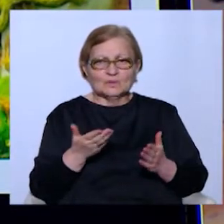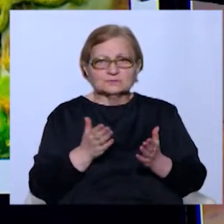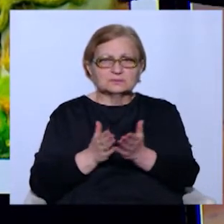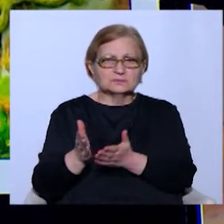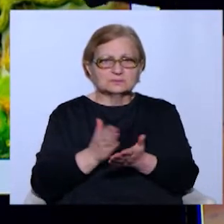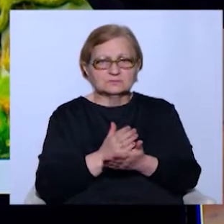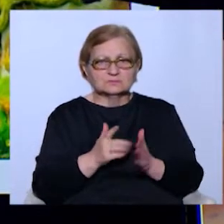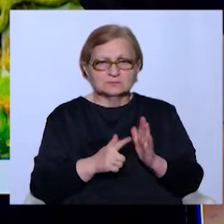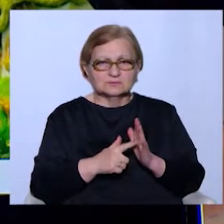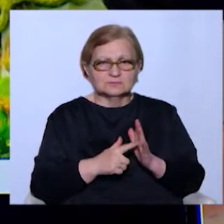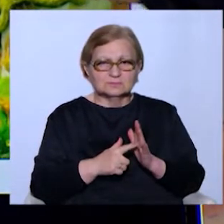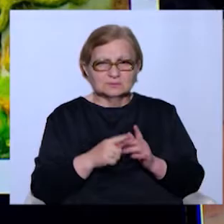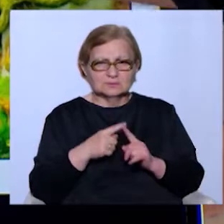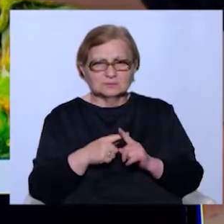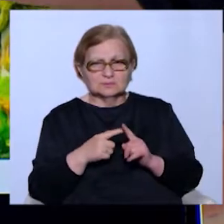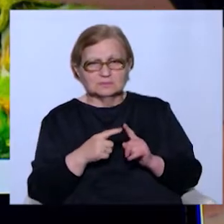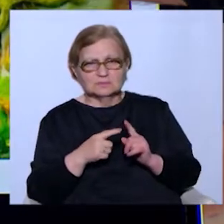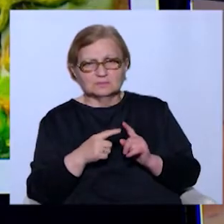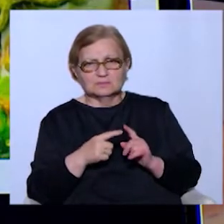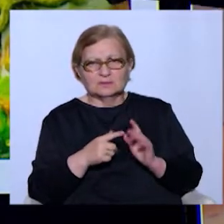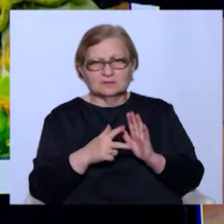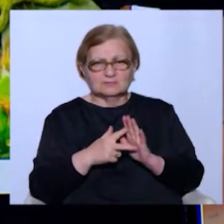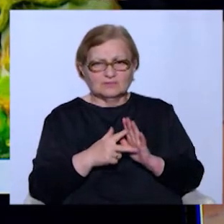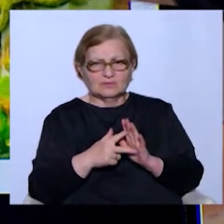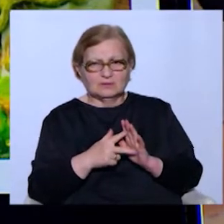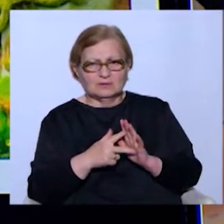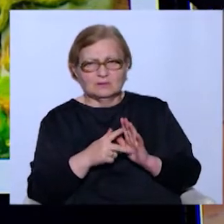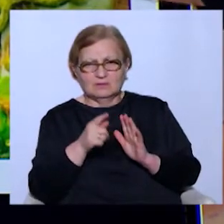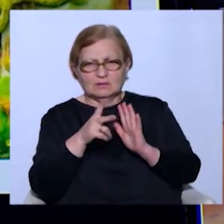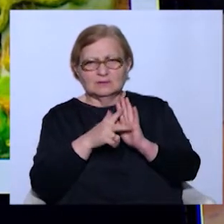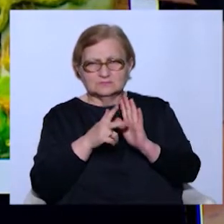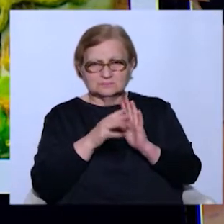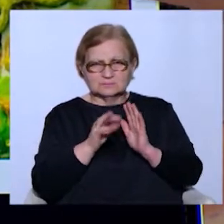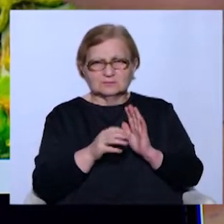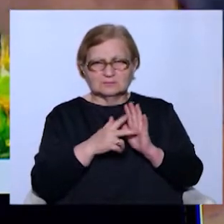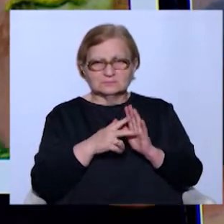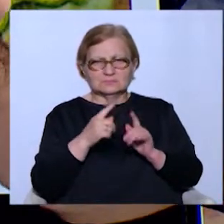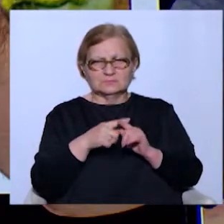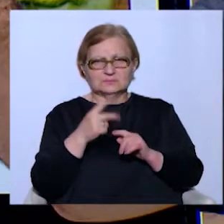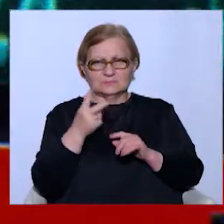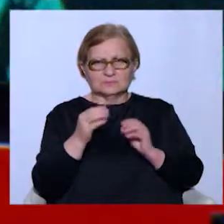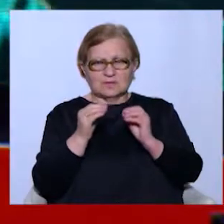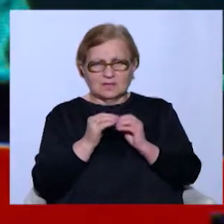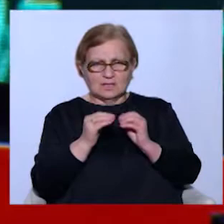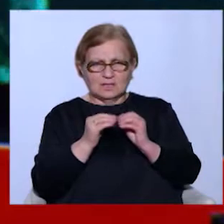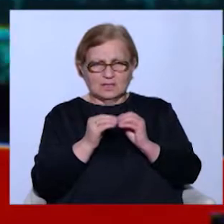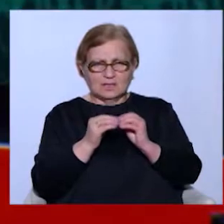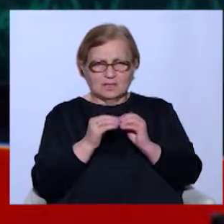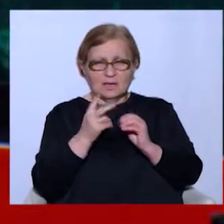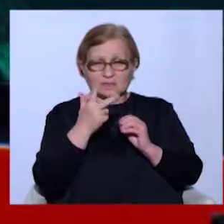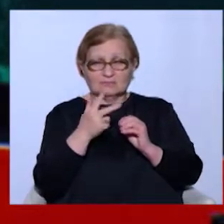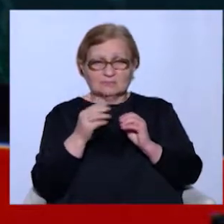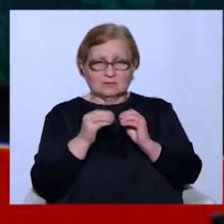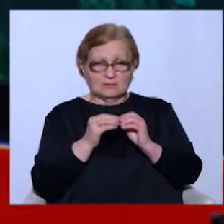უნდა წავიდეს? 7-ს დაუმატოთ 1. 8. მე მგონი სწორად მივდივართ. 8-ს დაუმატოთ 2. 8 და